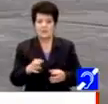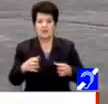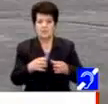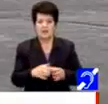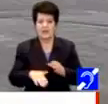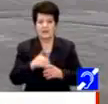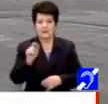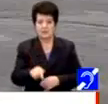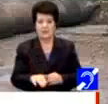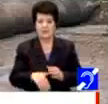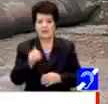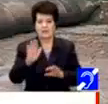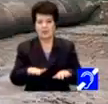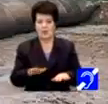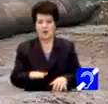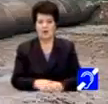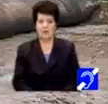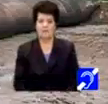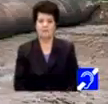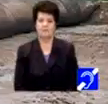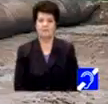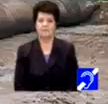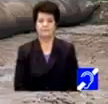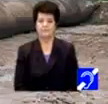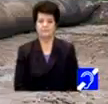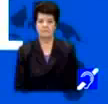campaniei electorale pentru alegerile locale.